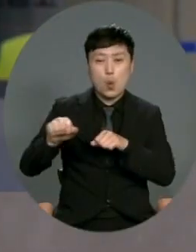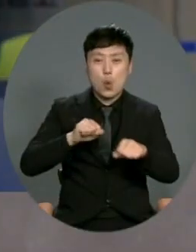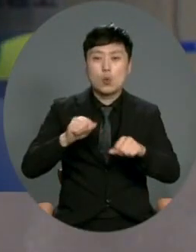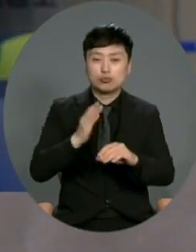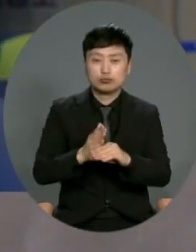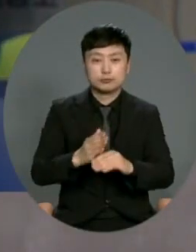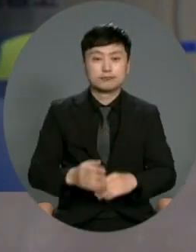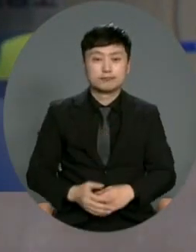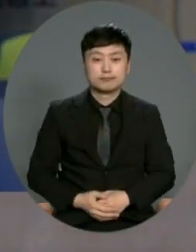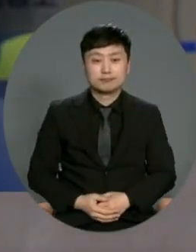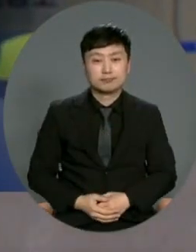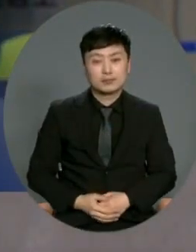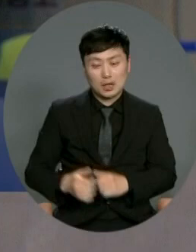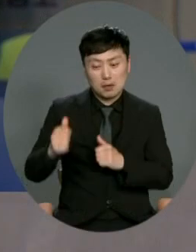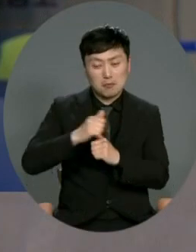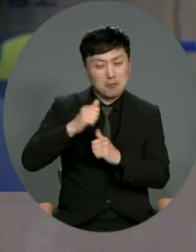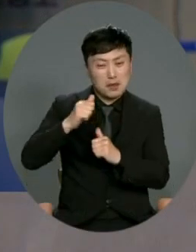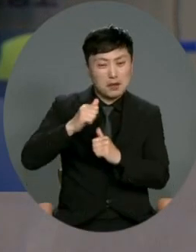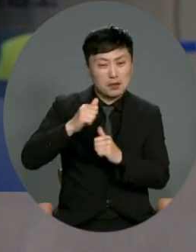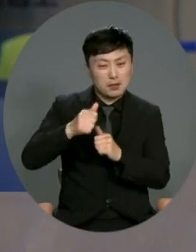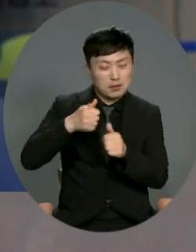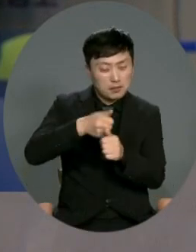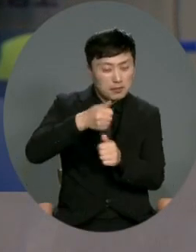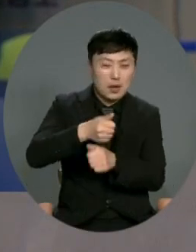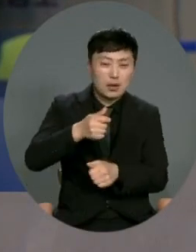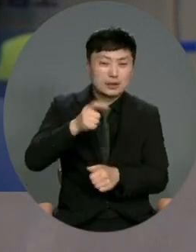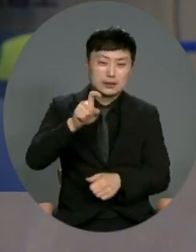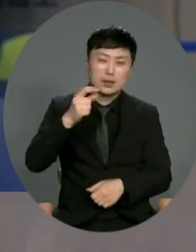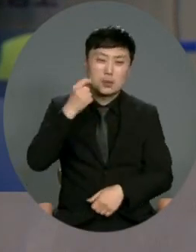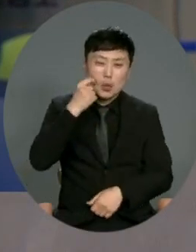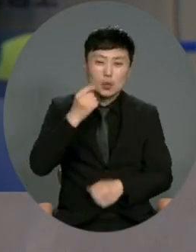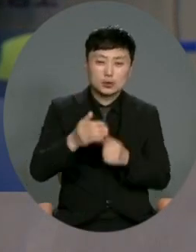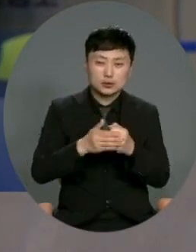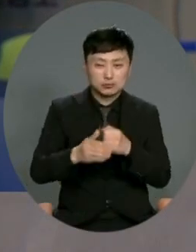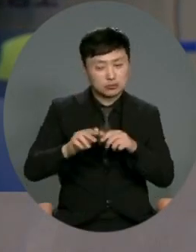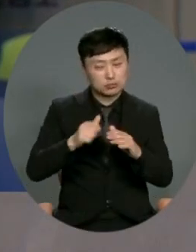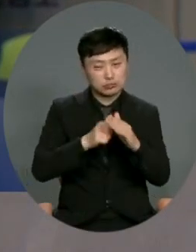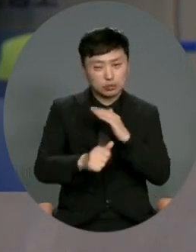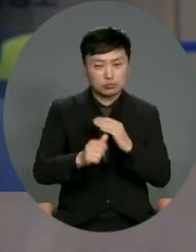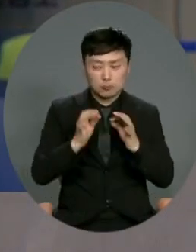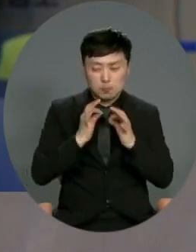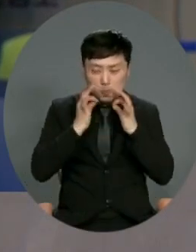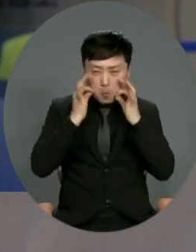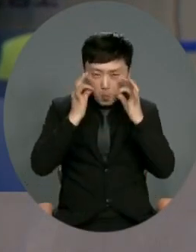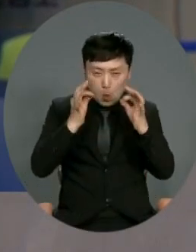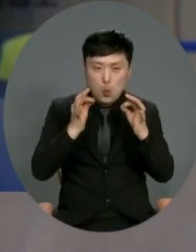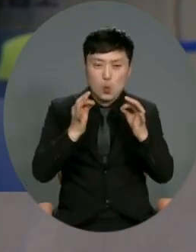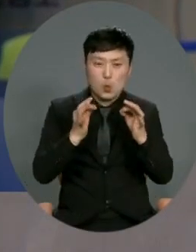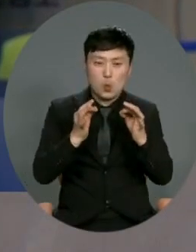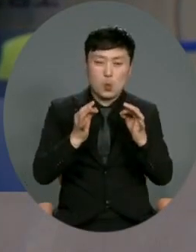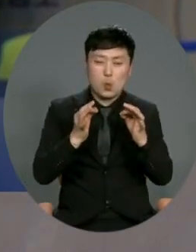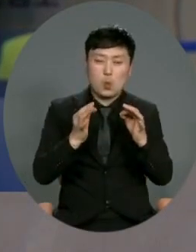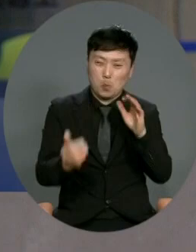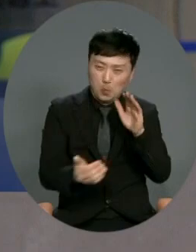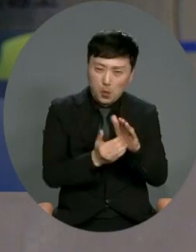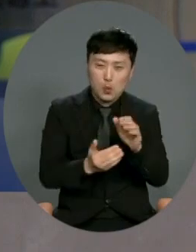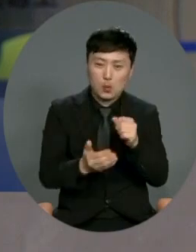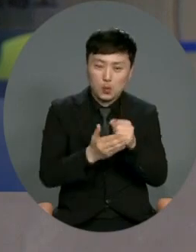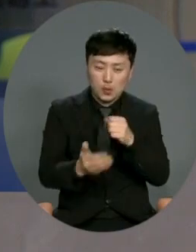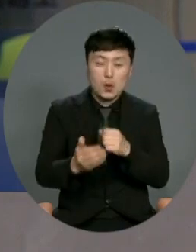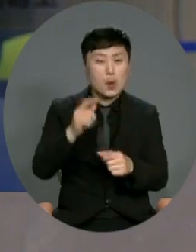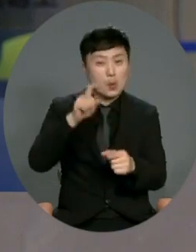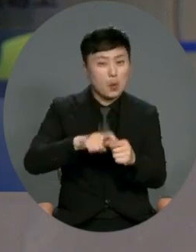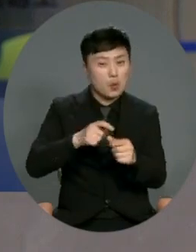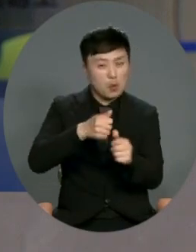못한다. 그런데 지금 저희 선수들이 굉장히 열심히 해주고 최선을 다해줘가지고